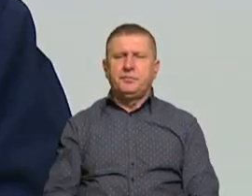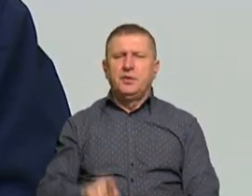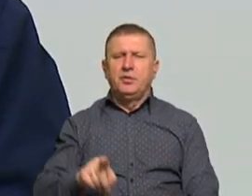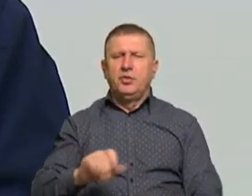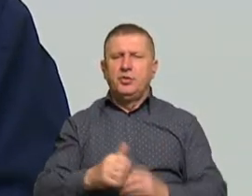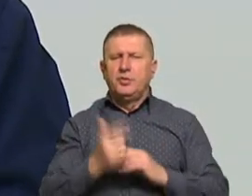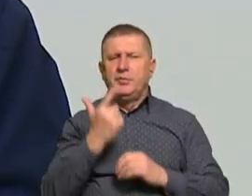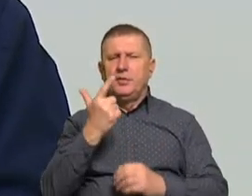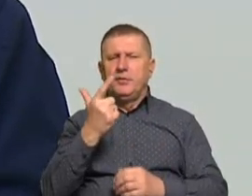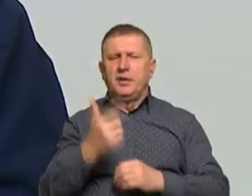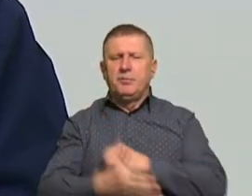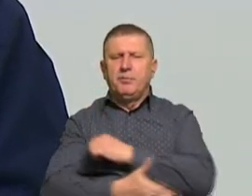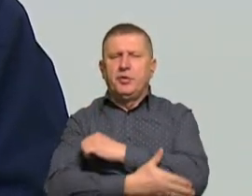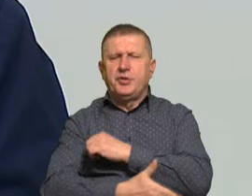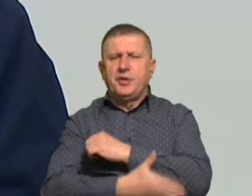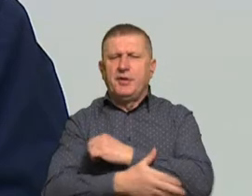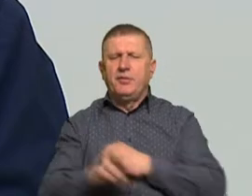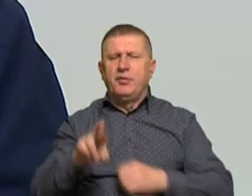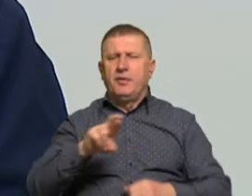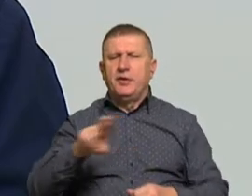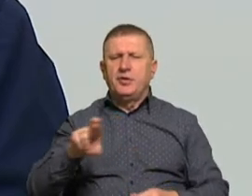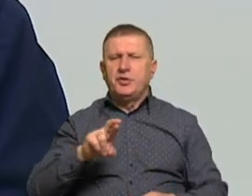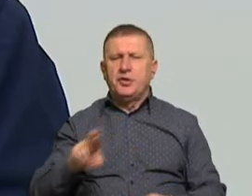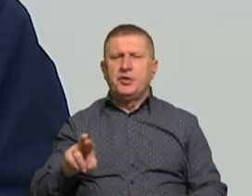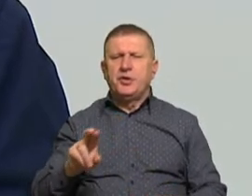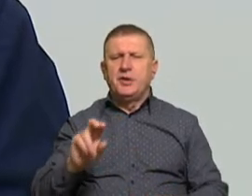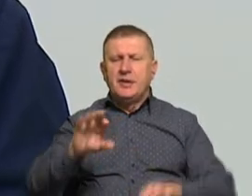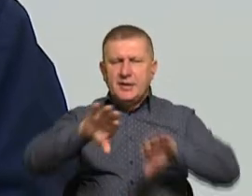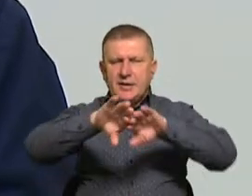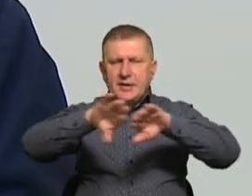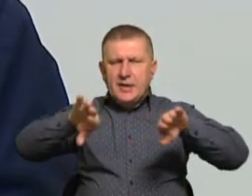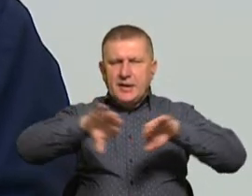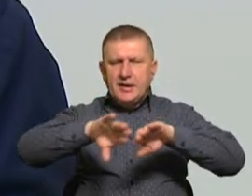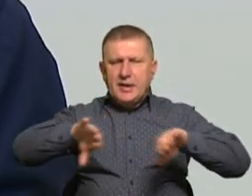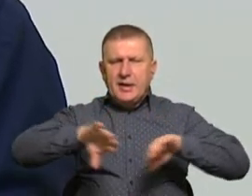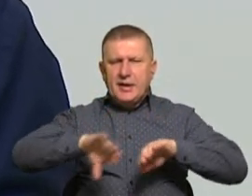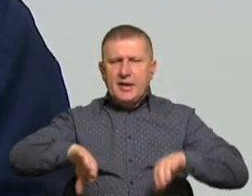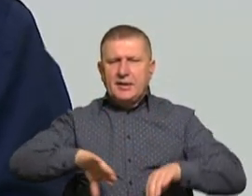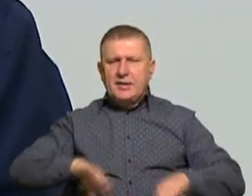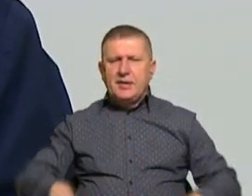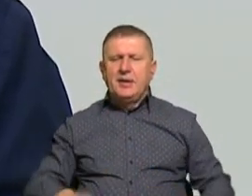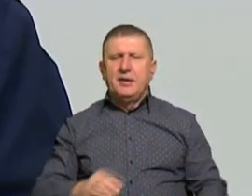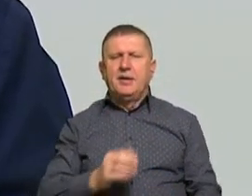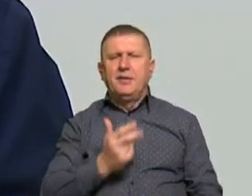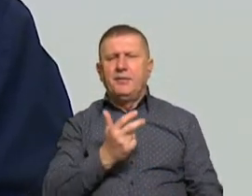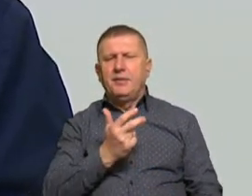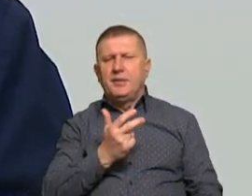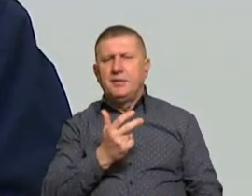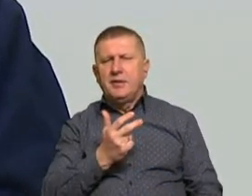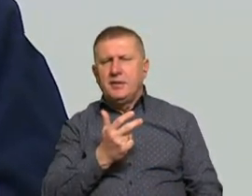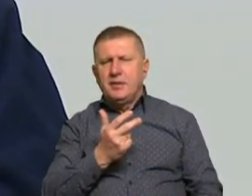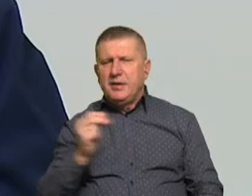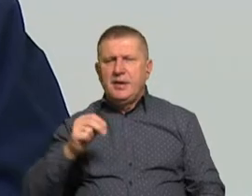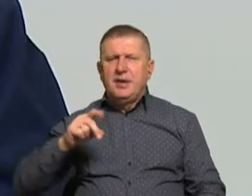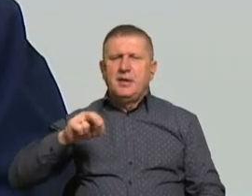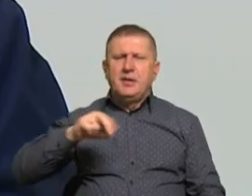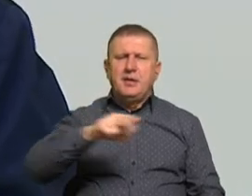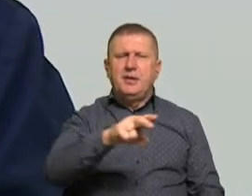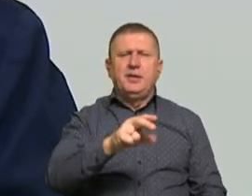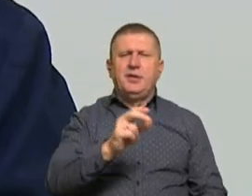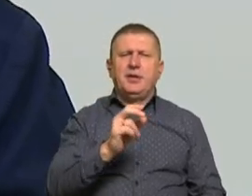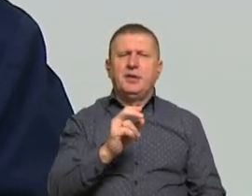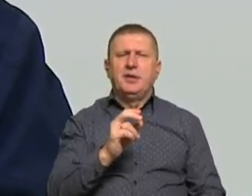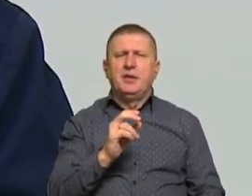dwie podstawowe rzeczy. Po pierwsze, segregacja, która nie idzie naszym mieszkańcom jak najlepiej. Państwo tu trochę